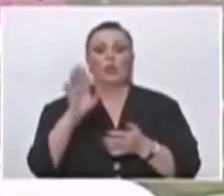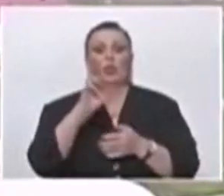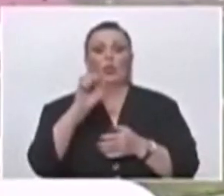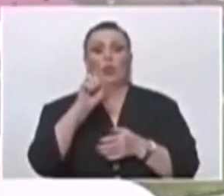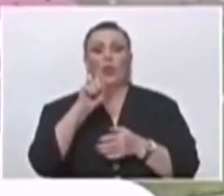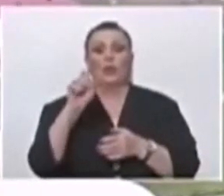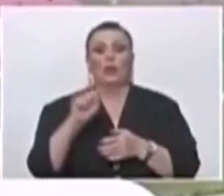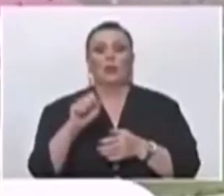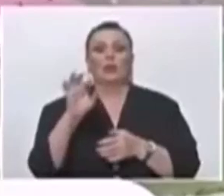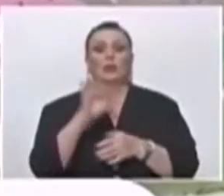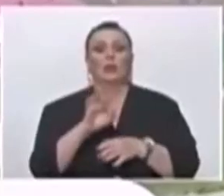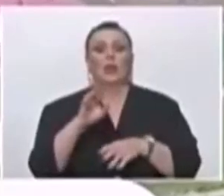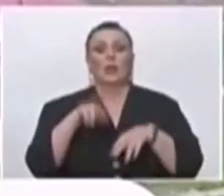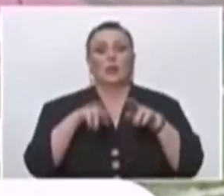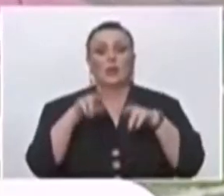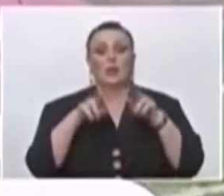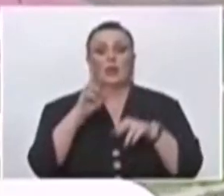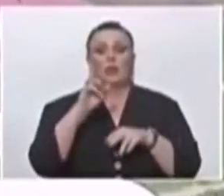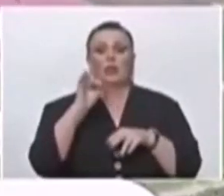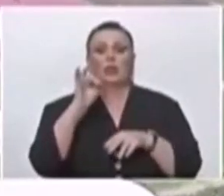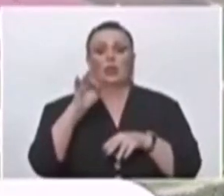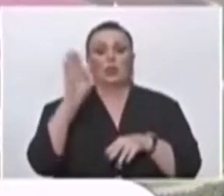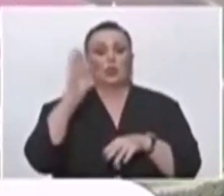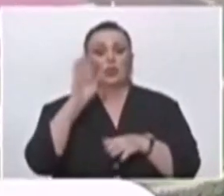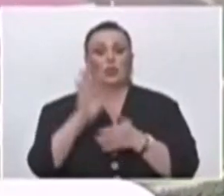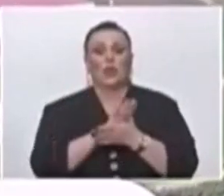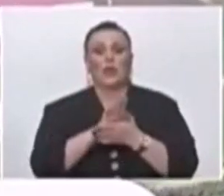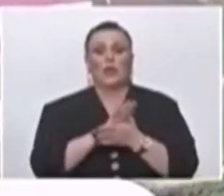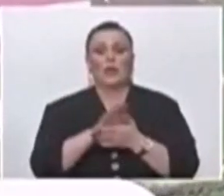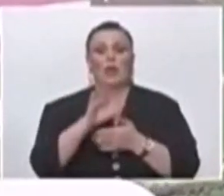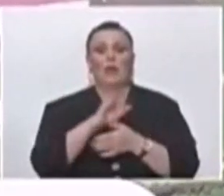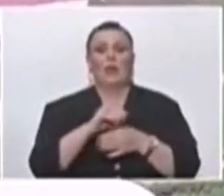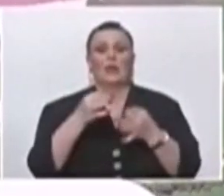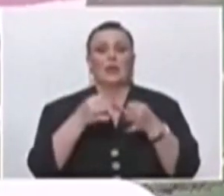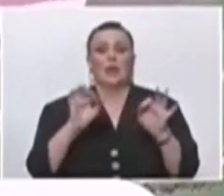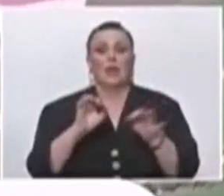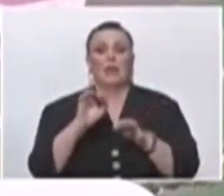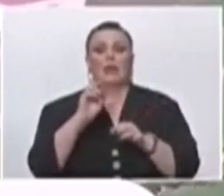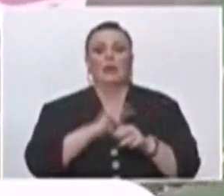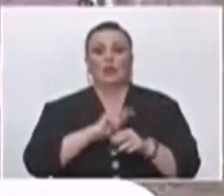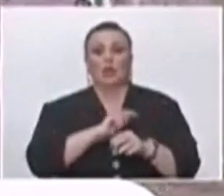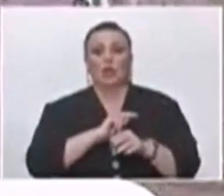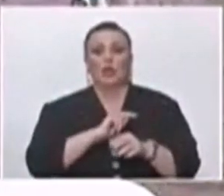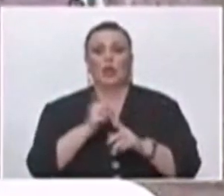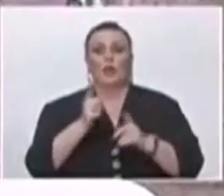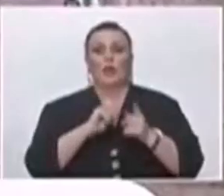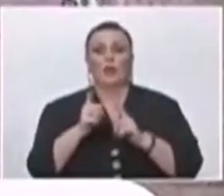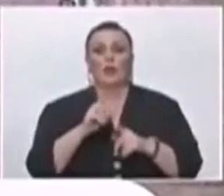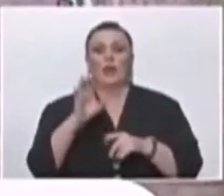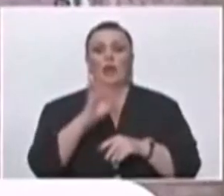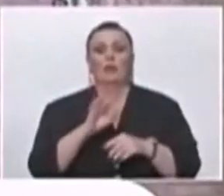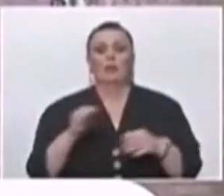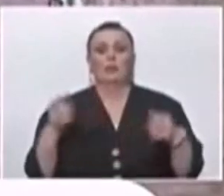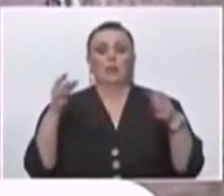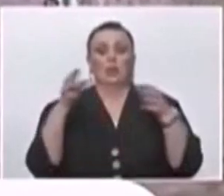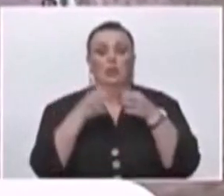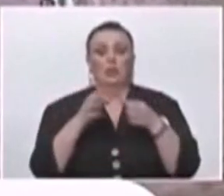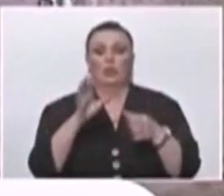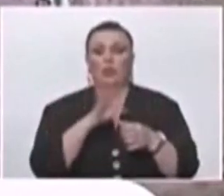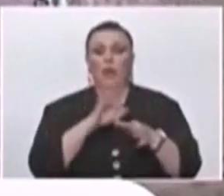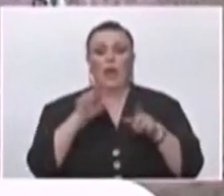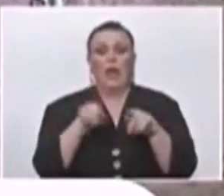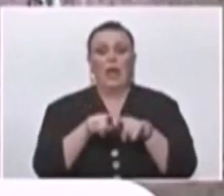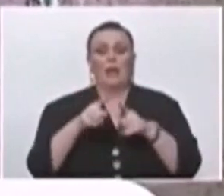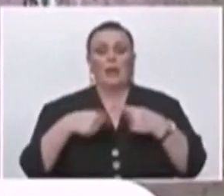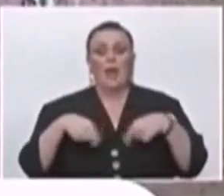bazasında layihələndirilərək tikilib. Kür su təmizləyici qurğuları hər biri sərbəst fəaliyyət göstərməklə bir-biri ilə paralel yerləşdirilib və eyni ərazidə